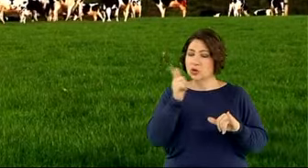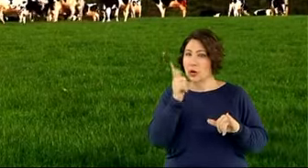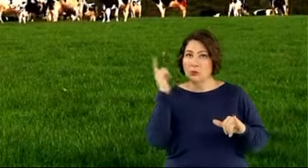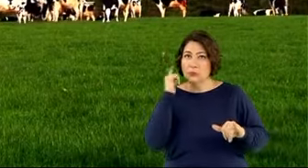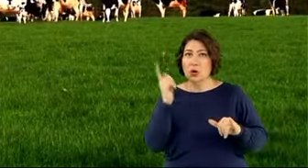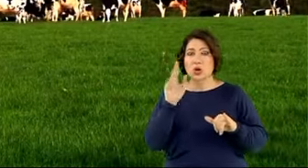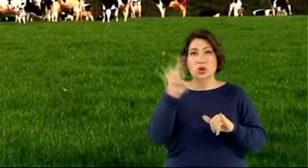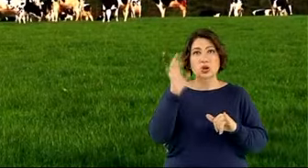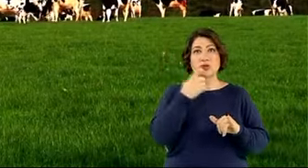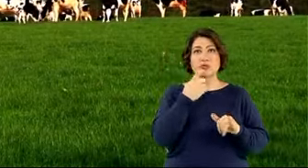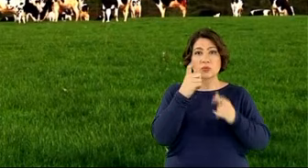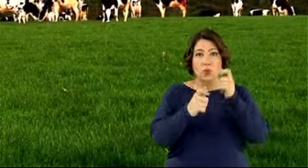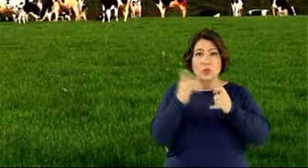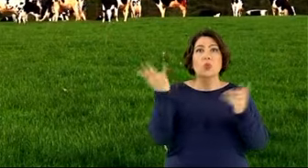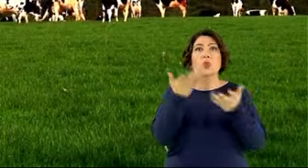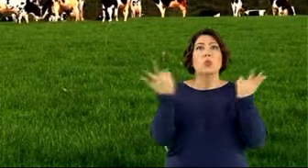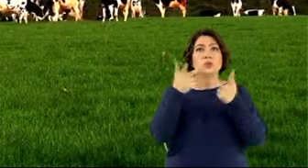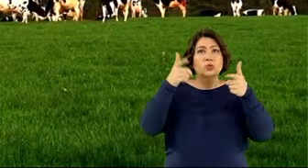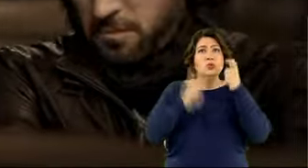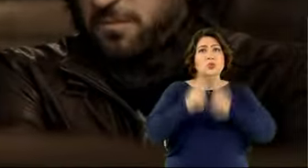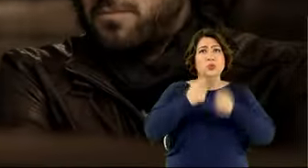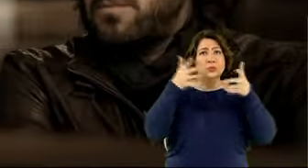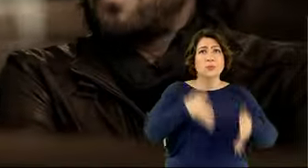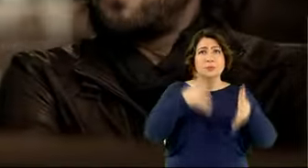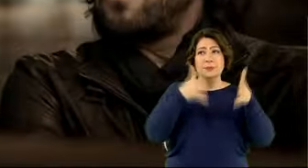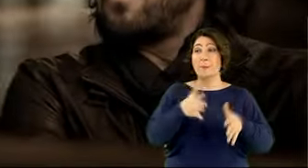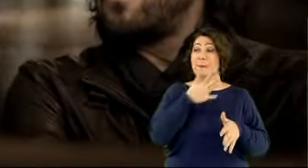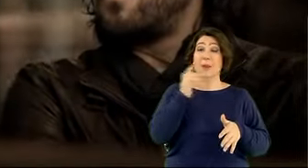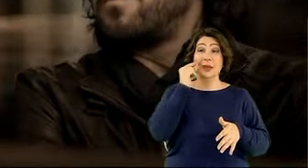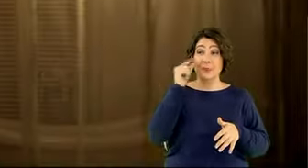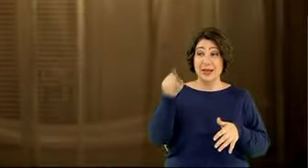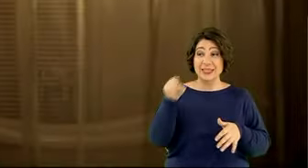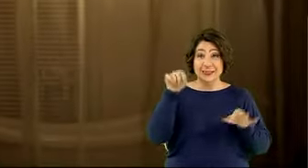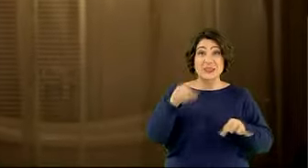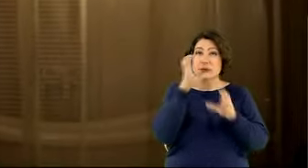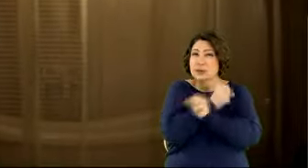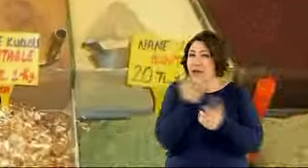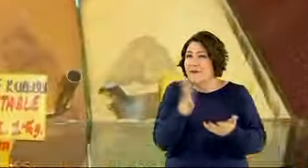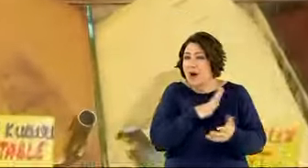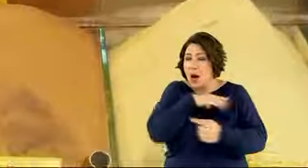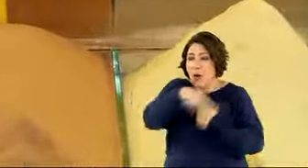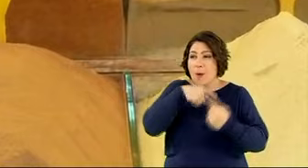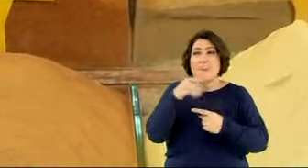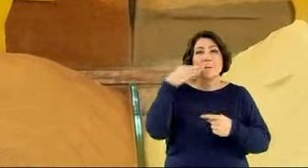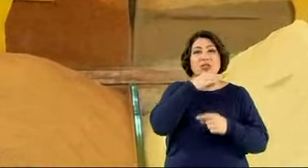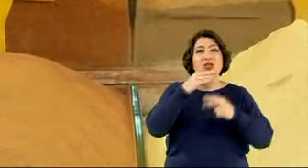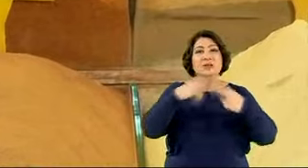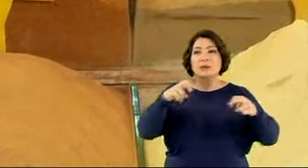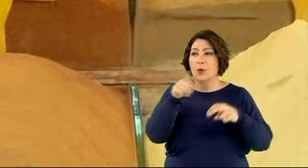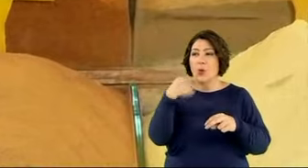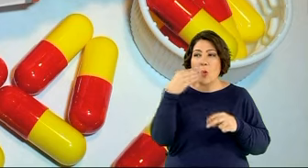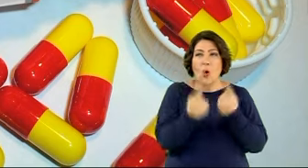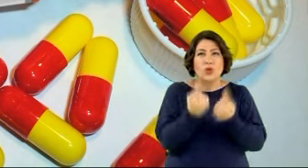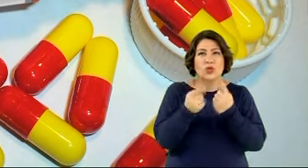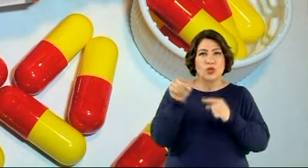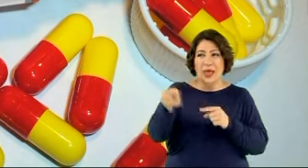40 yıllık damızlıktan alırım bile foşur foşur süt vermeye başladı. Bilim adamları şimdi Fettahcan'ın sırrının peşinde. Mısır çarşısında yok satan Fettahcan